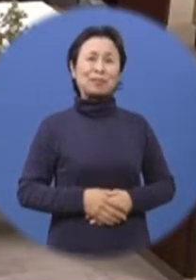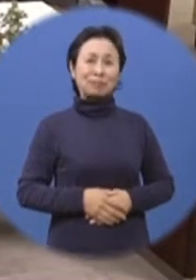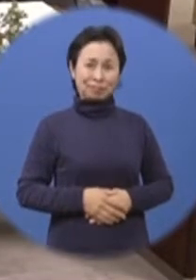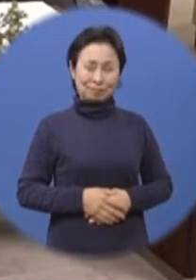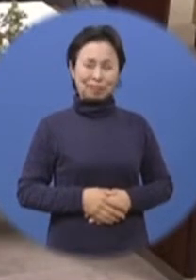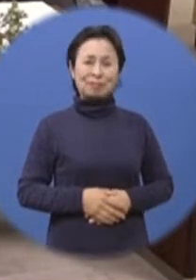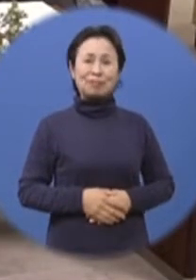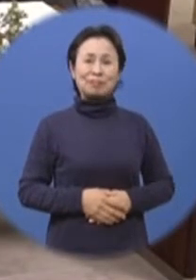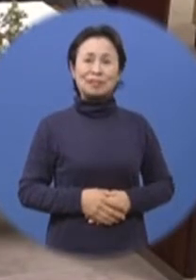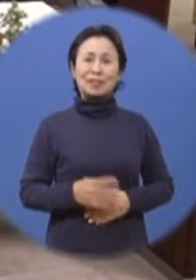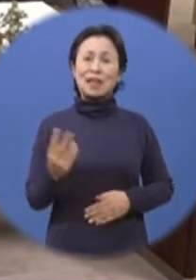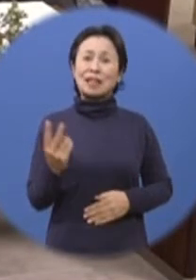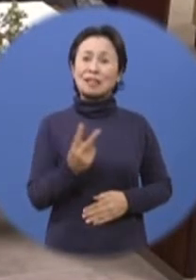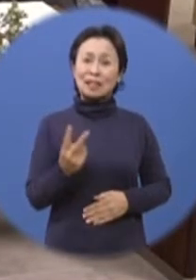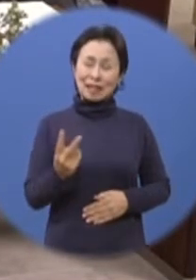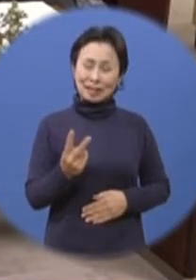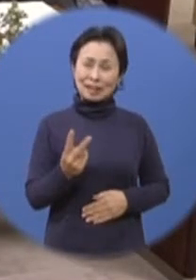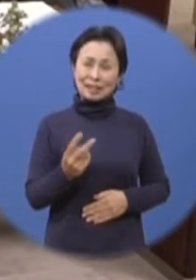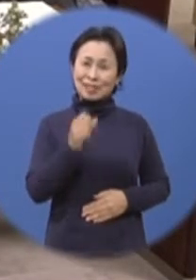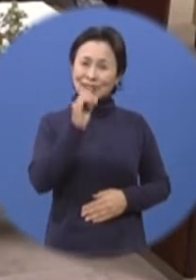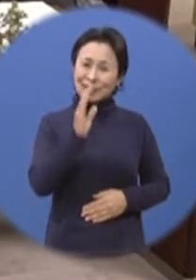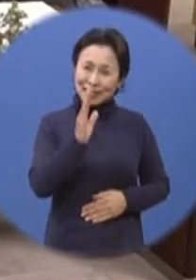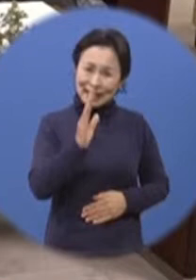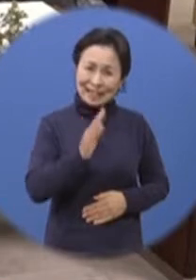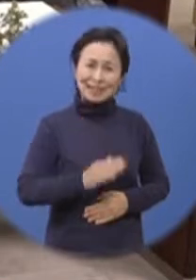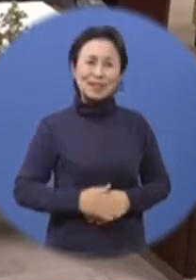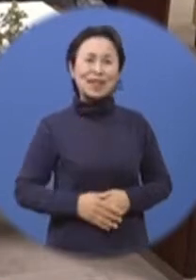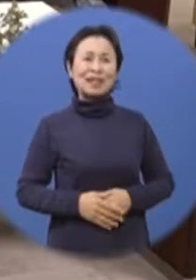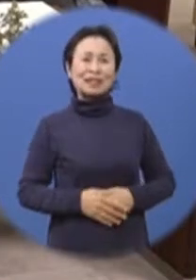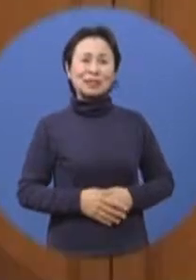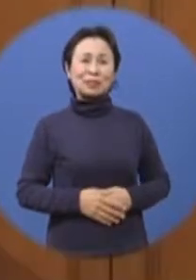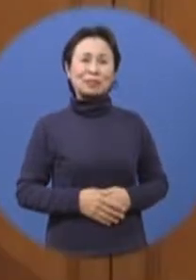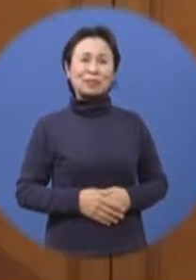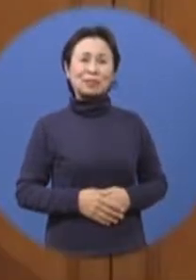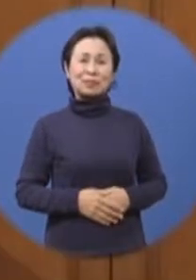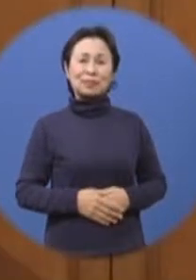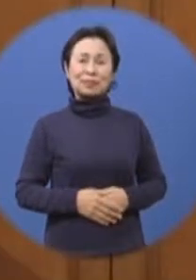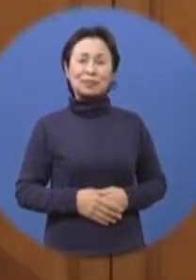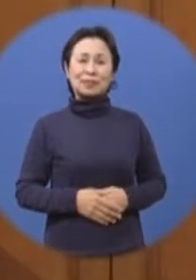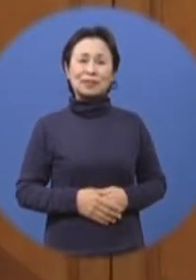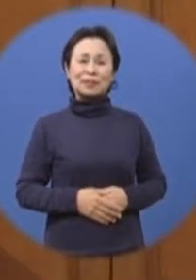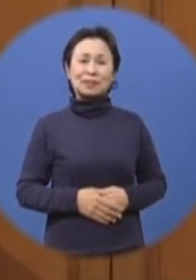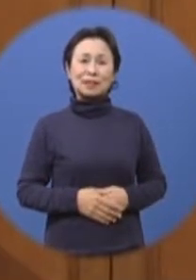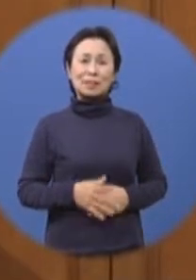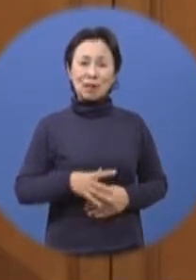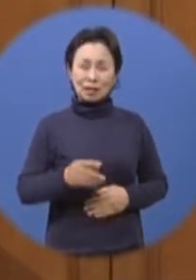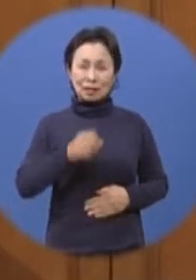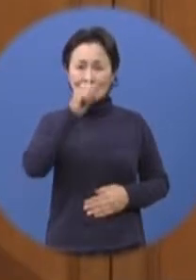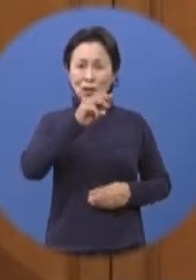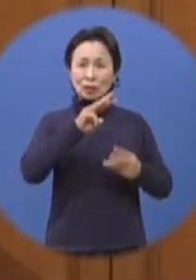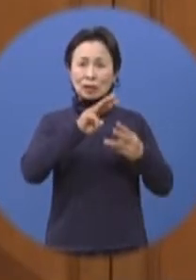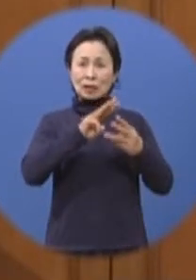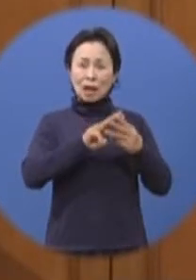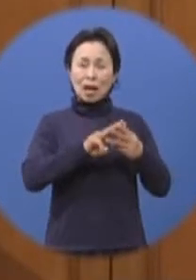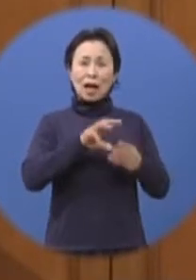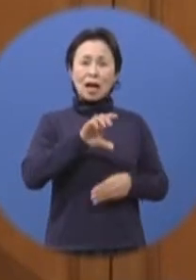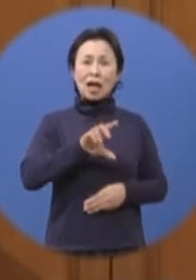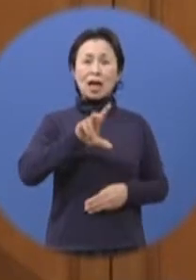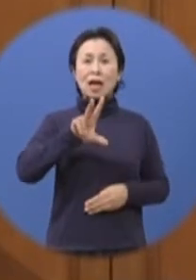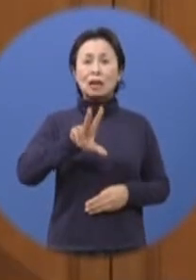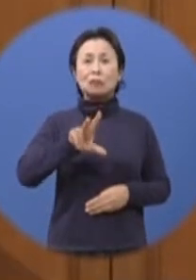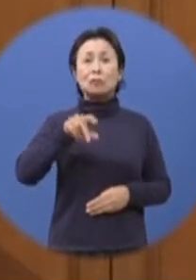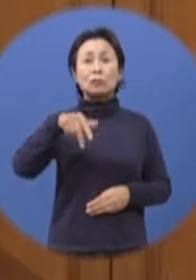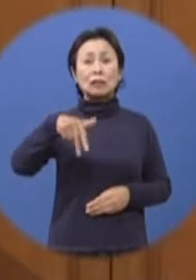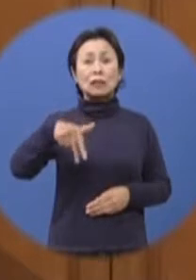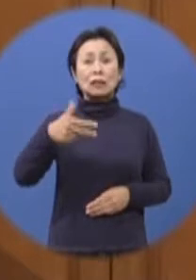それでは店か知事そしてした会長よろしくお願い致しますよろしくお願いしますはじめに吉田 lc 数ということなん